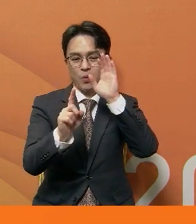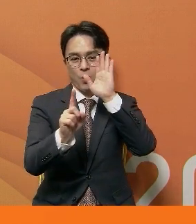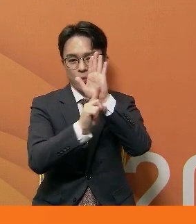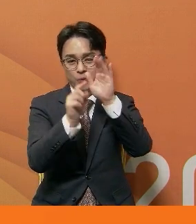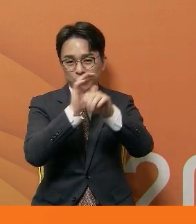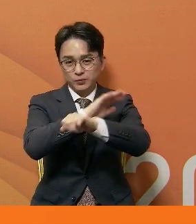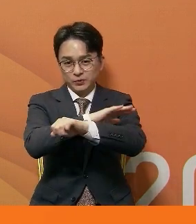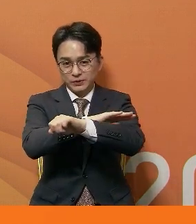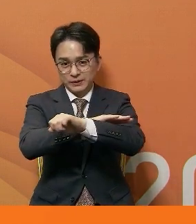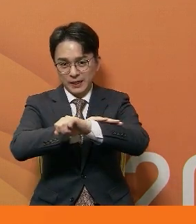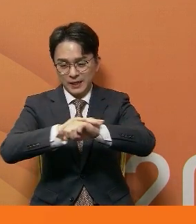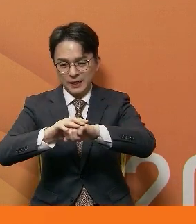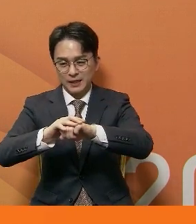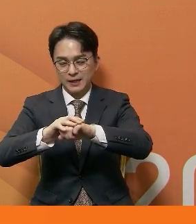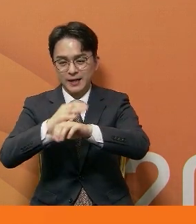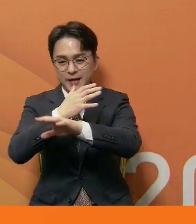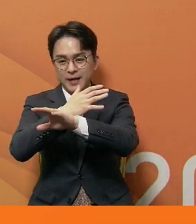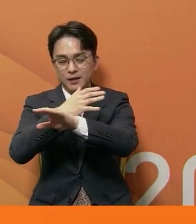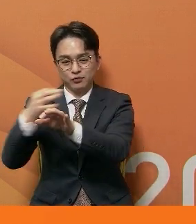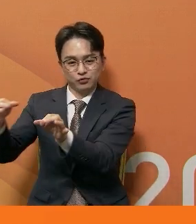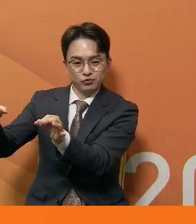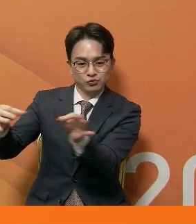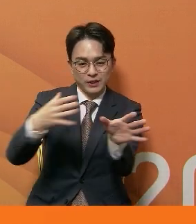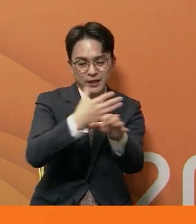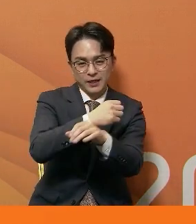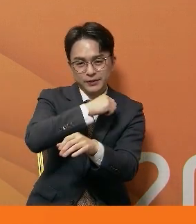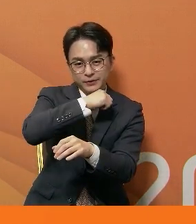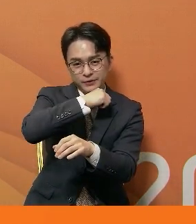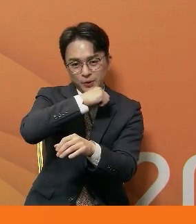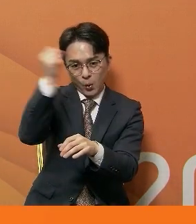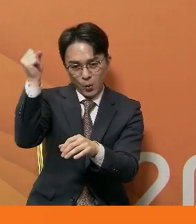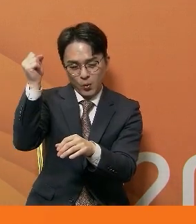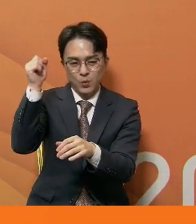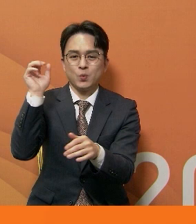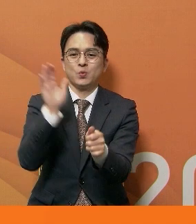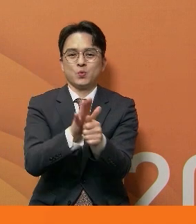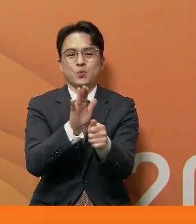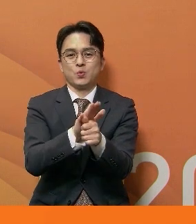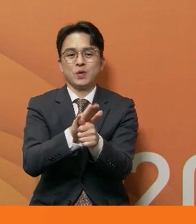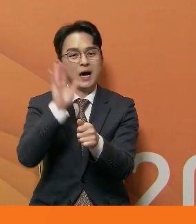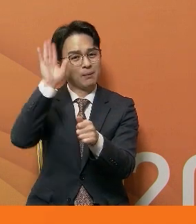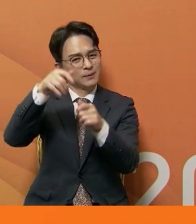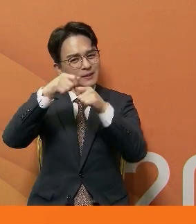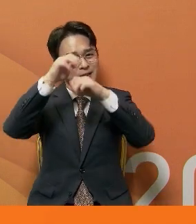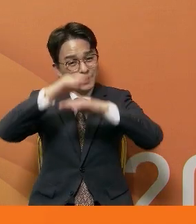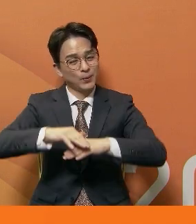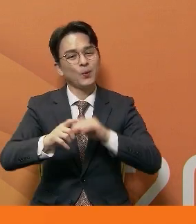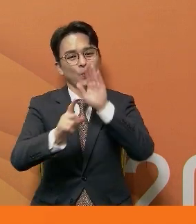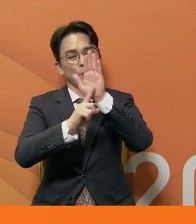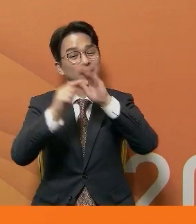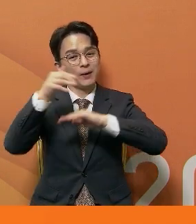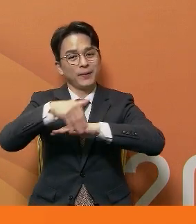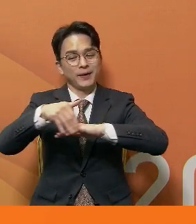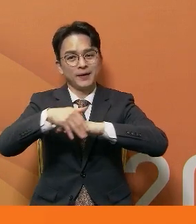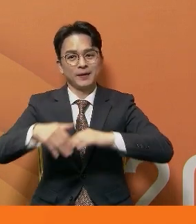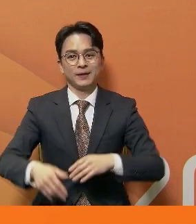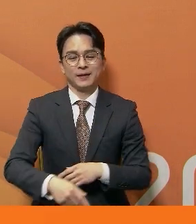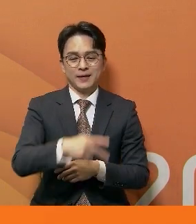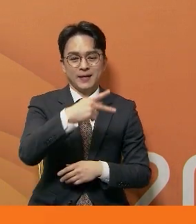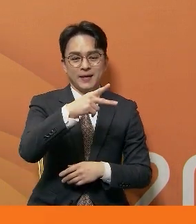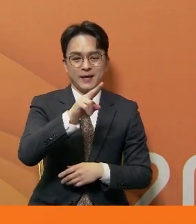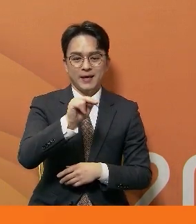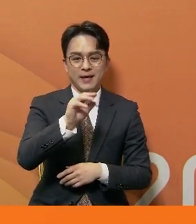있도록 지금 고민 중에 있습니다 그 부분은 나중에 차후에 다시 공개해 드리도록 하겠습니다 그래서 케이닥은